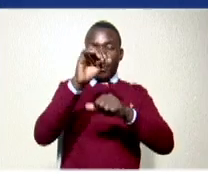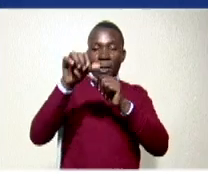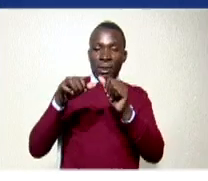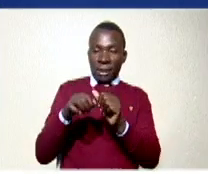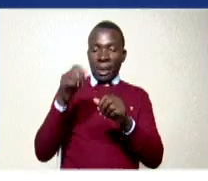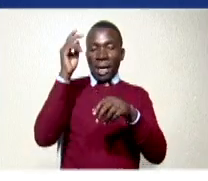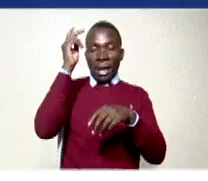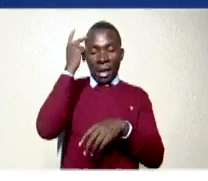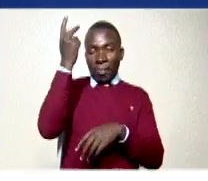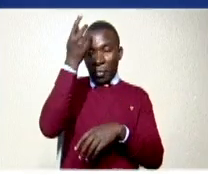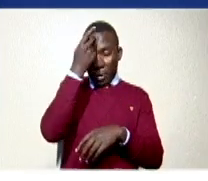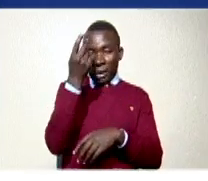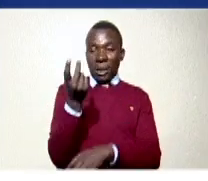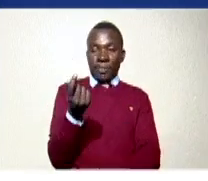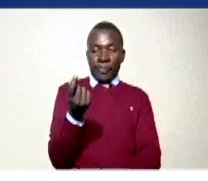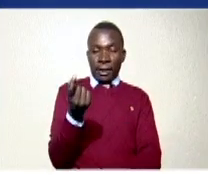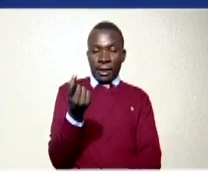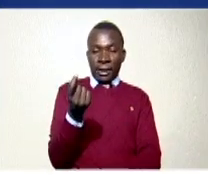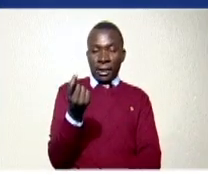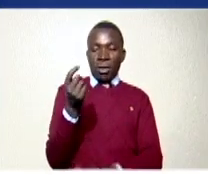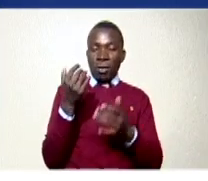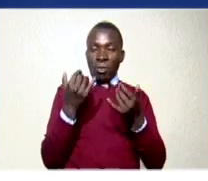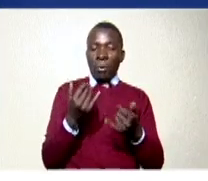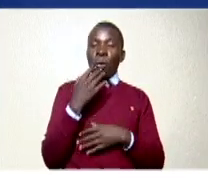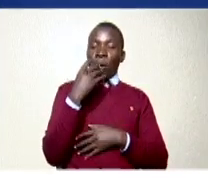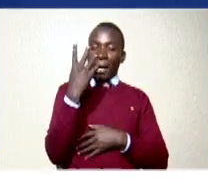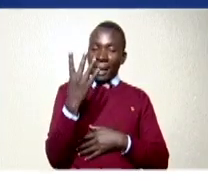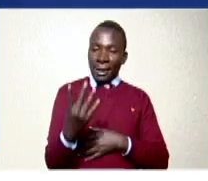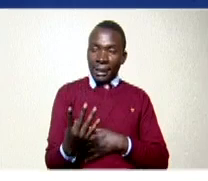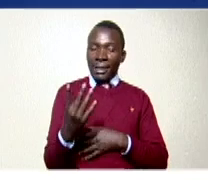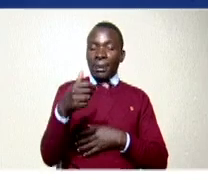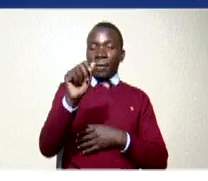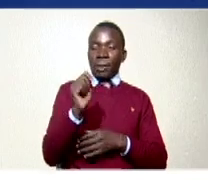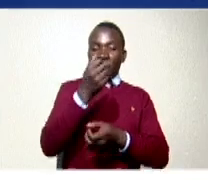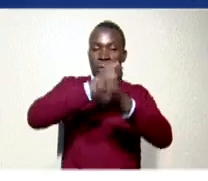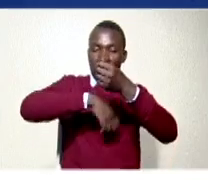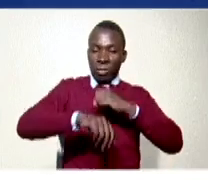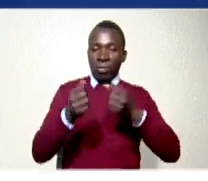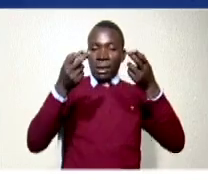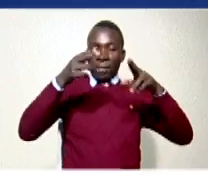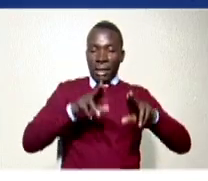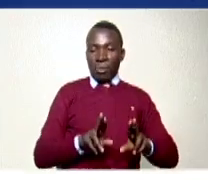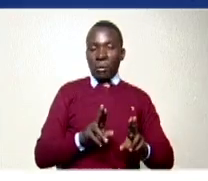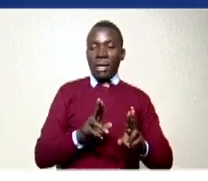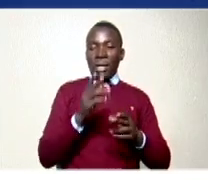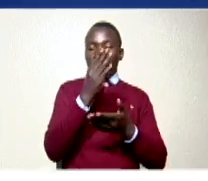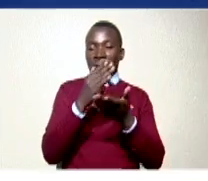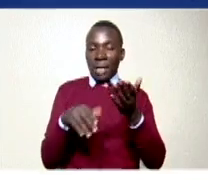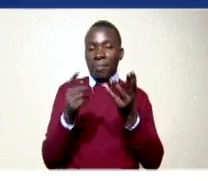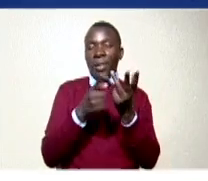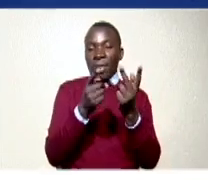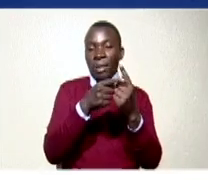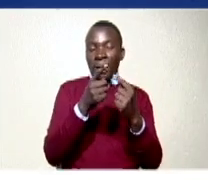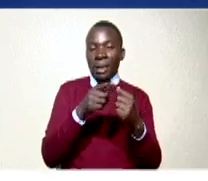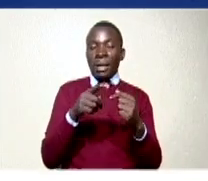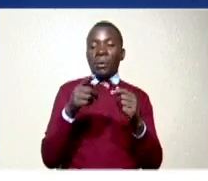na politiki y'ifaranga kuri uyu wa kane rero nabwo icyo gikorwa cyabaye bimwe mu mibare aba